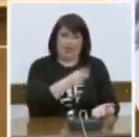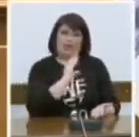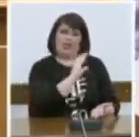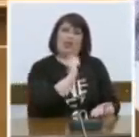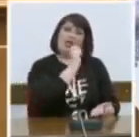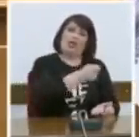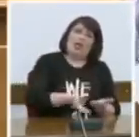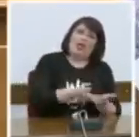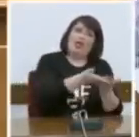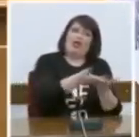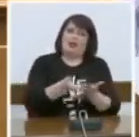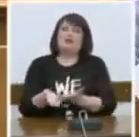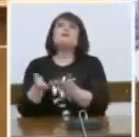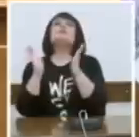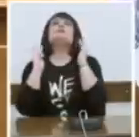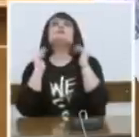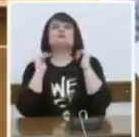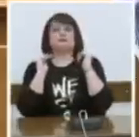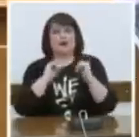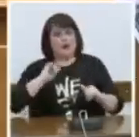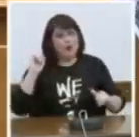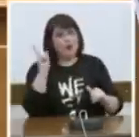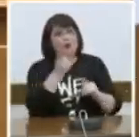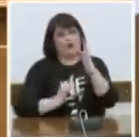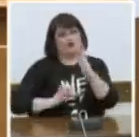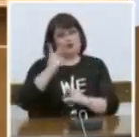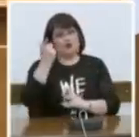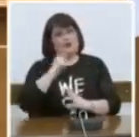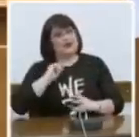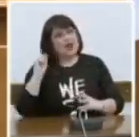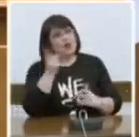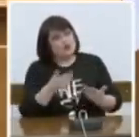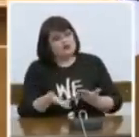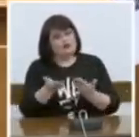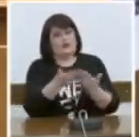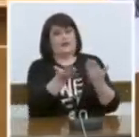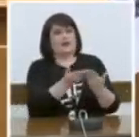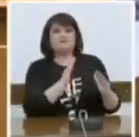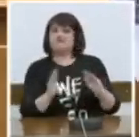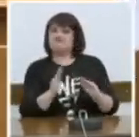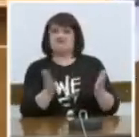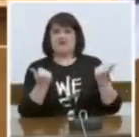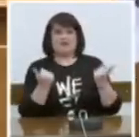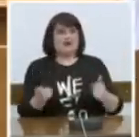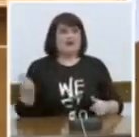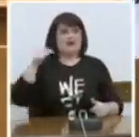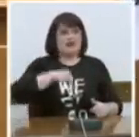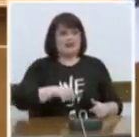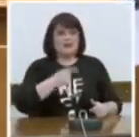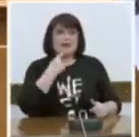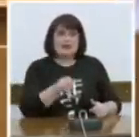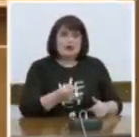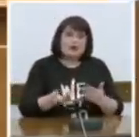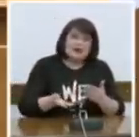θέλουμε να έχει για όλους. Η επόμενη μέρα η προκοπή να είναι για όλους και για όλες. Δεν το εξασφαλίζετε. Εμείς ήρθαμε εδώ και είμαστε εδώ για να το εξασφαλίσουμε και να σας